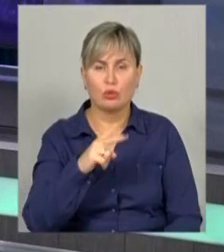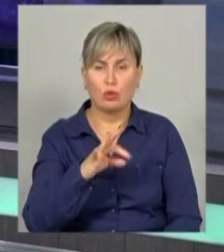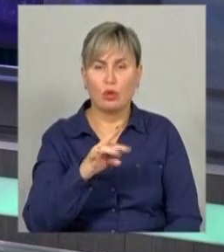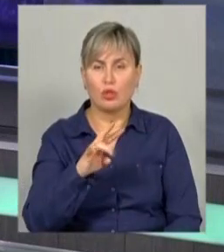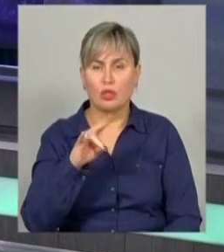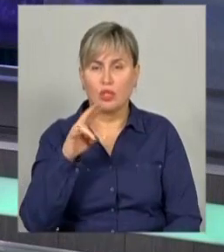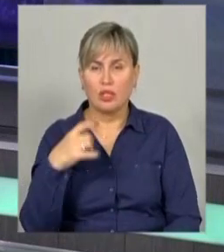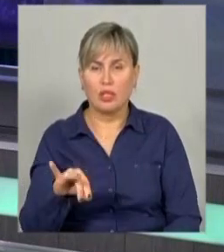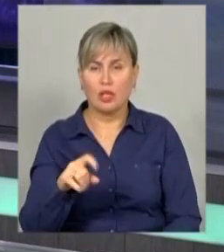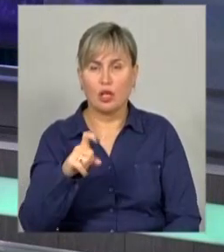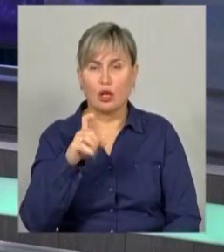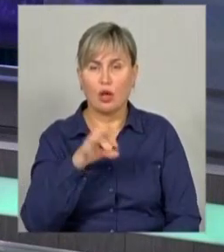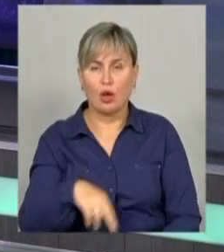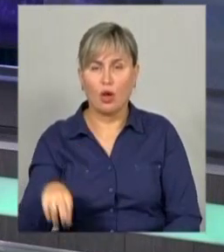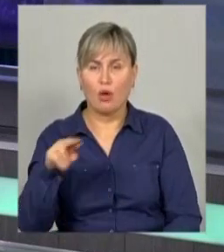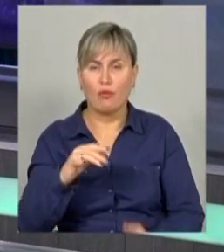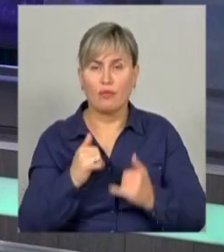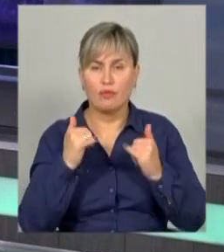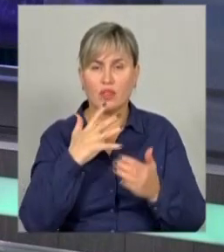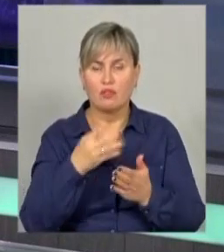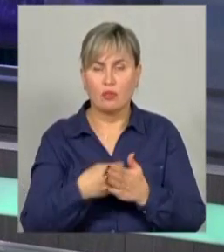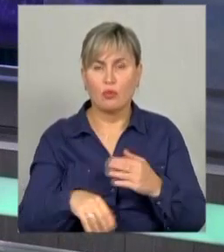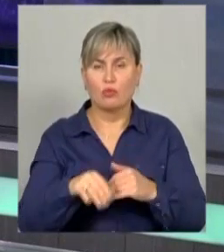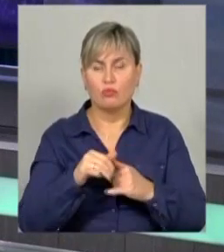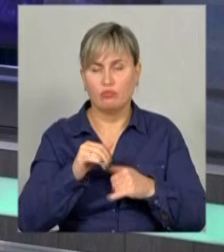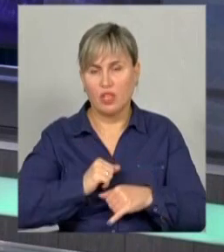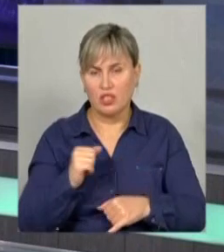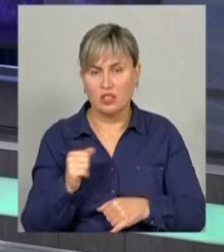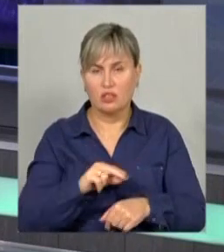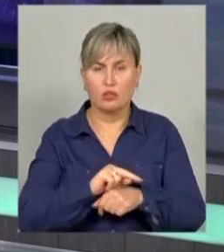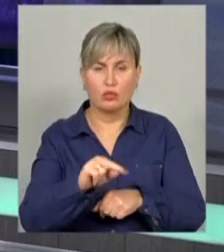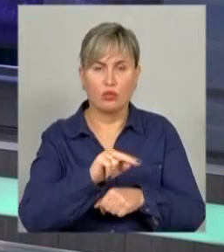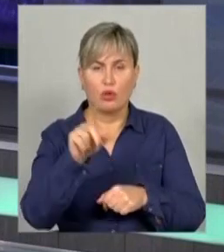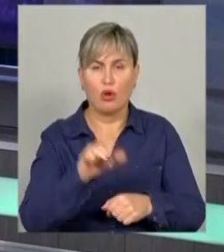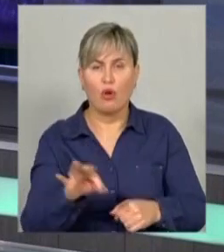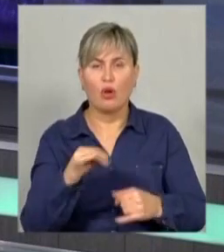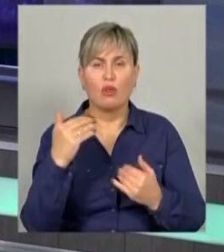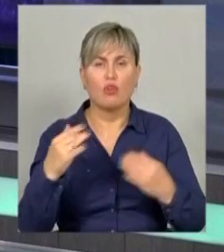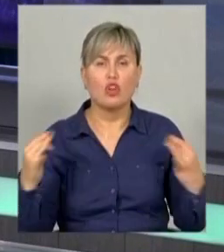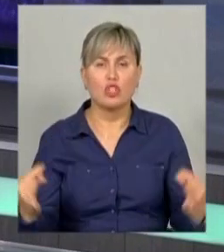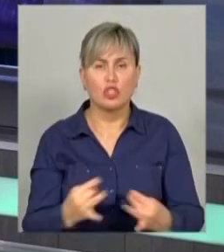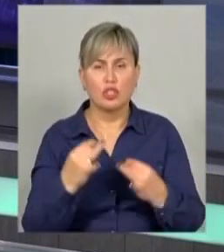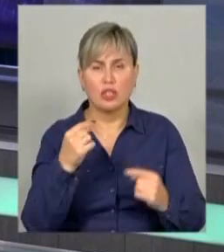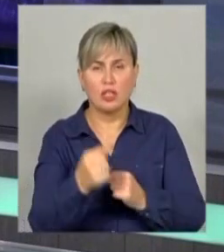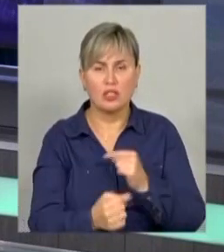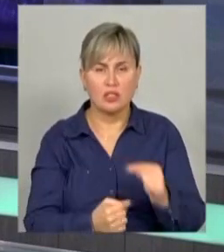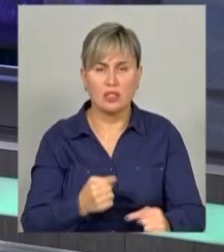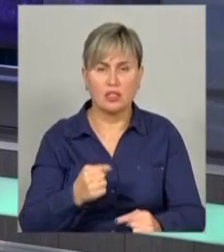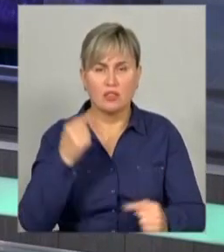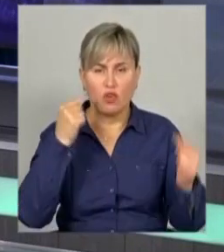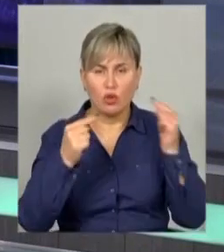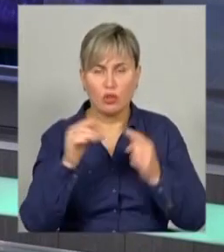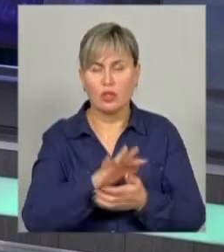искусства коллеги выразят Любовь и Уважение к своему наставнику и другу а насыщенной жизни и творческом наследии Великого Мэтра